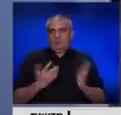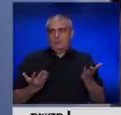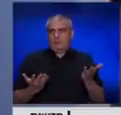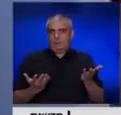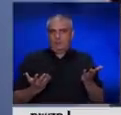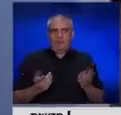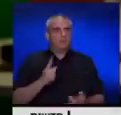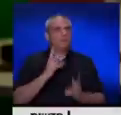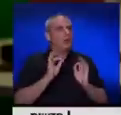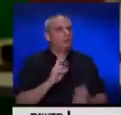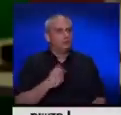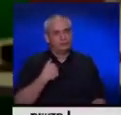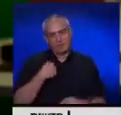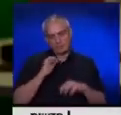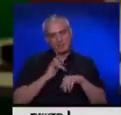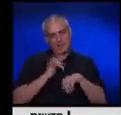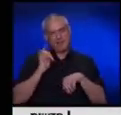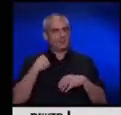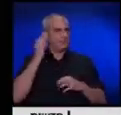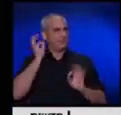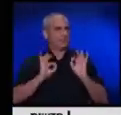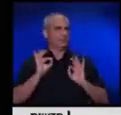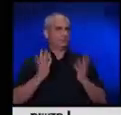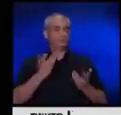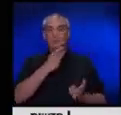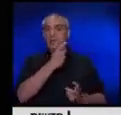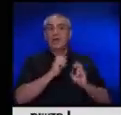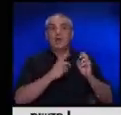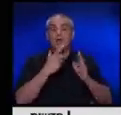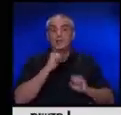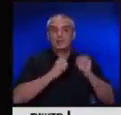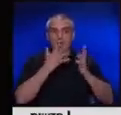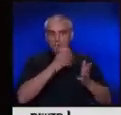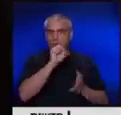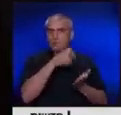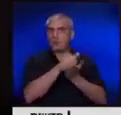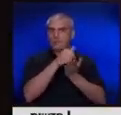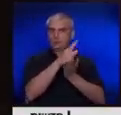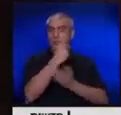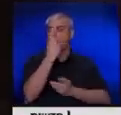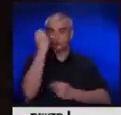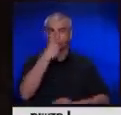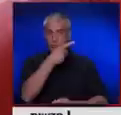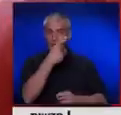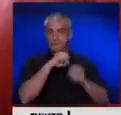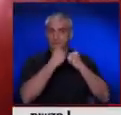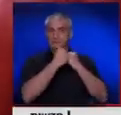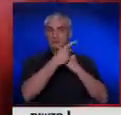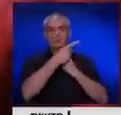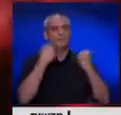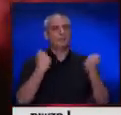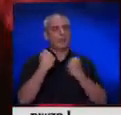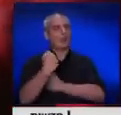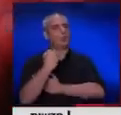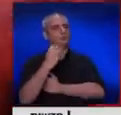זה באמת הייתה נקודת תורפה שלי, כי אני אמרתי על זה שזה לא בסדר. שמה לא בסדר? שאני נשא. ההתנהלות הבוטה של סמוכה נמשכת, ובאחד השיעורים בסדנה סמוכה מתרגל